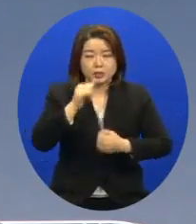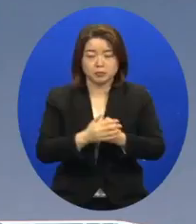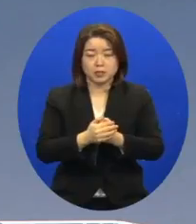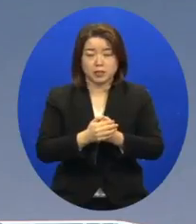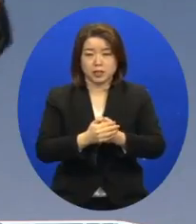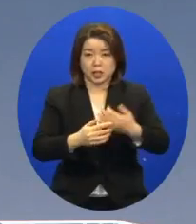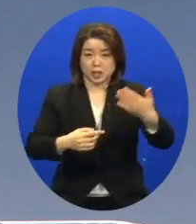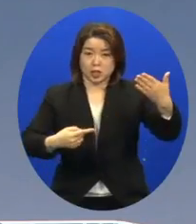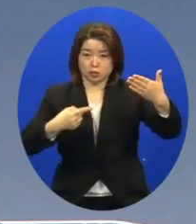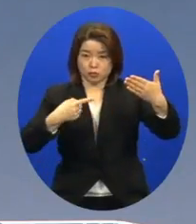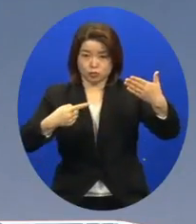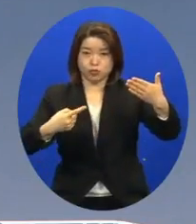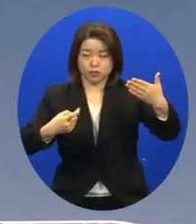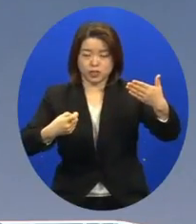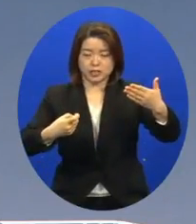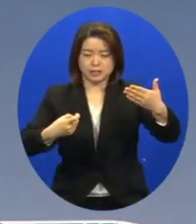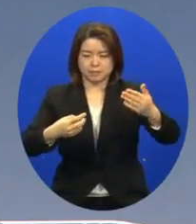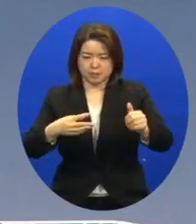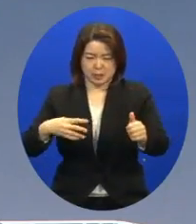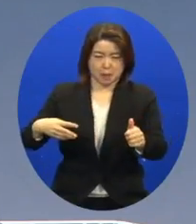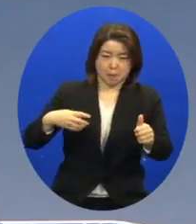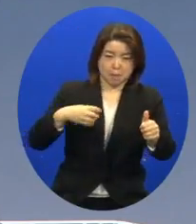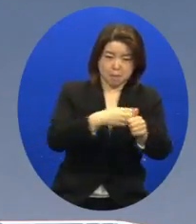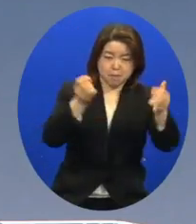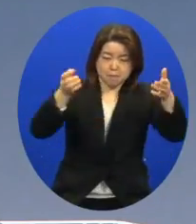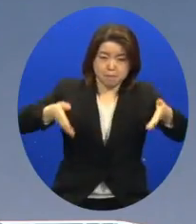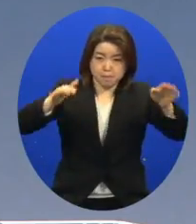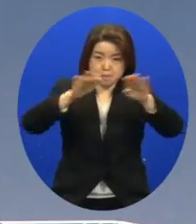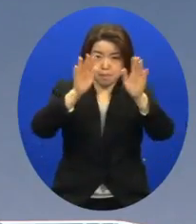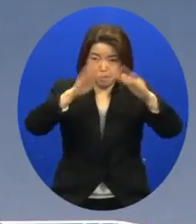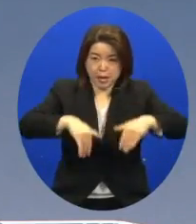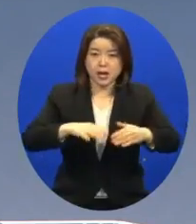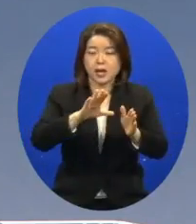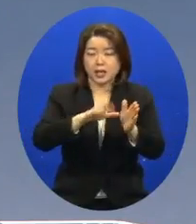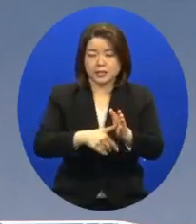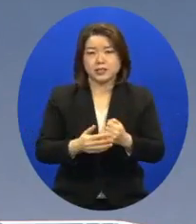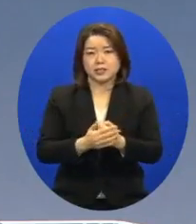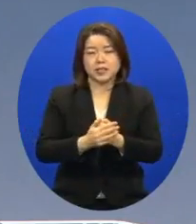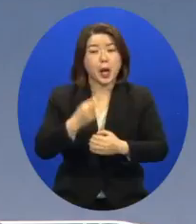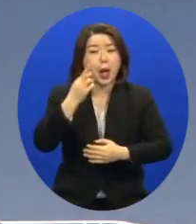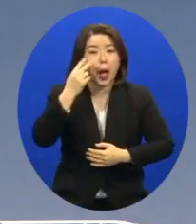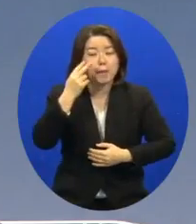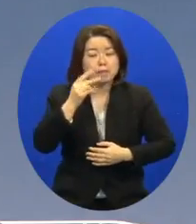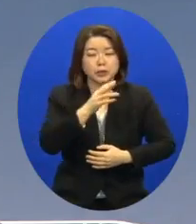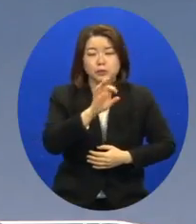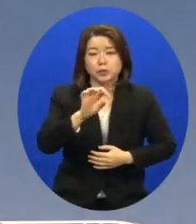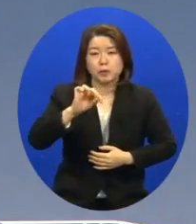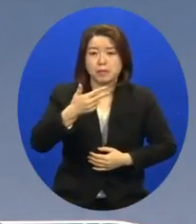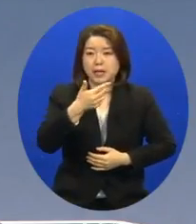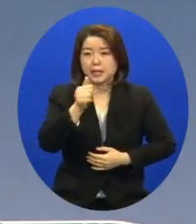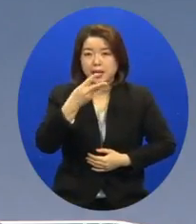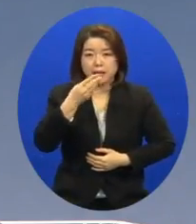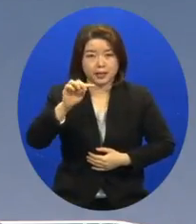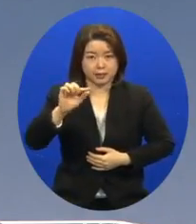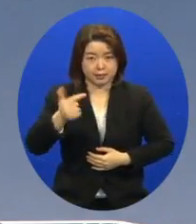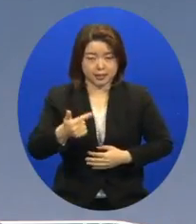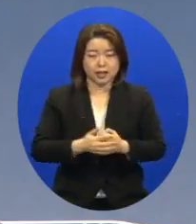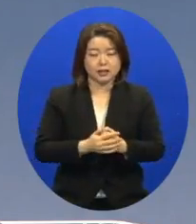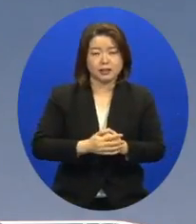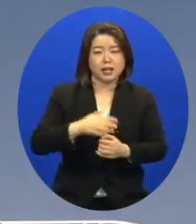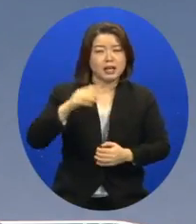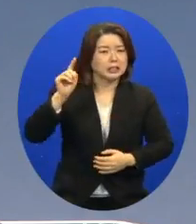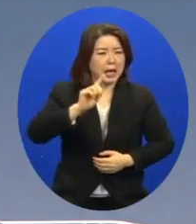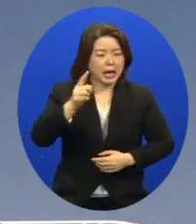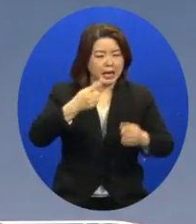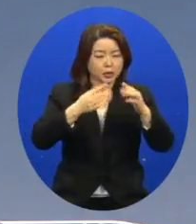테러가 일어났을 때 미국 맨하탄 타임스퀘어 교회를 담임하고 있었던 카터 콘 논